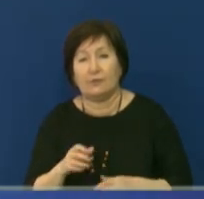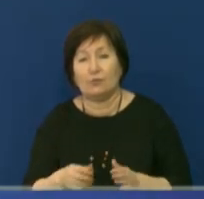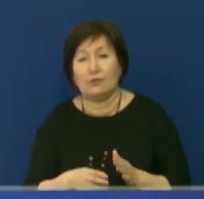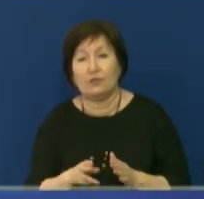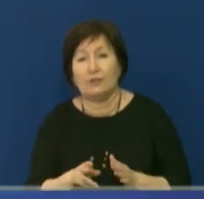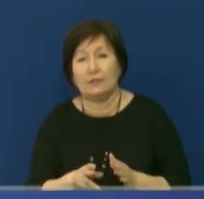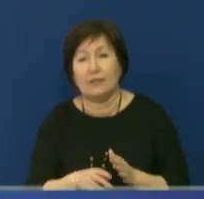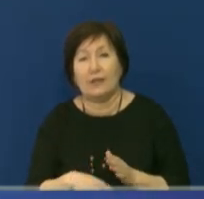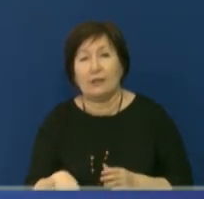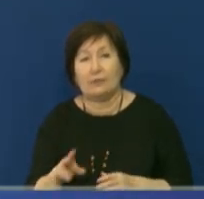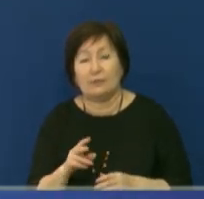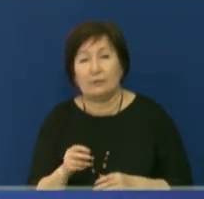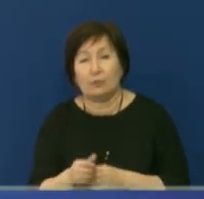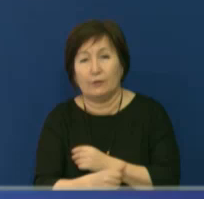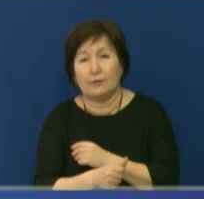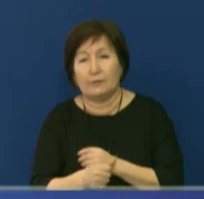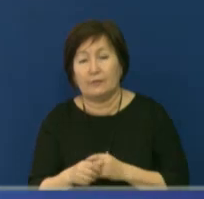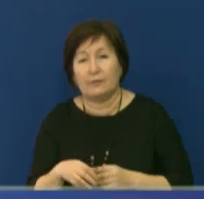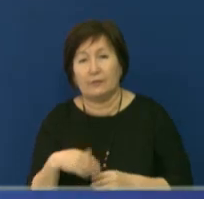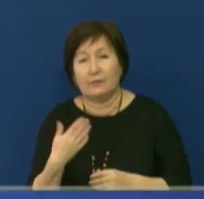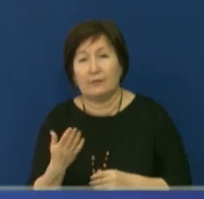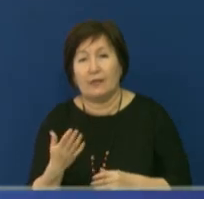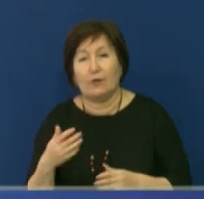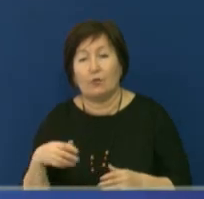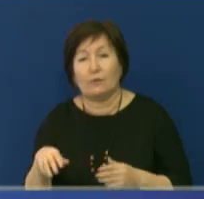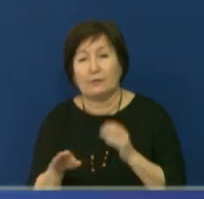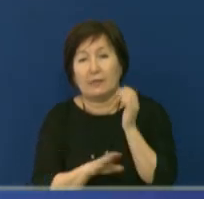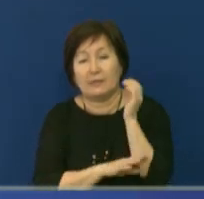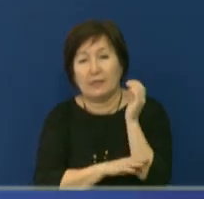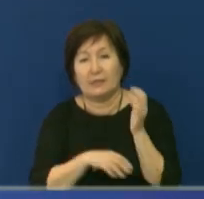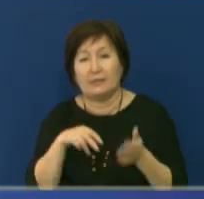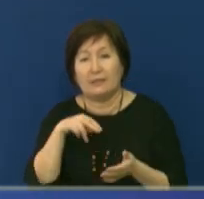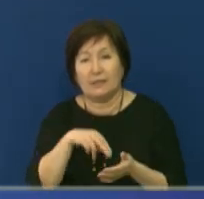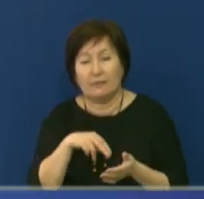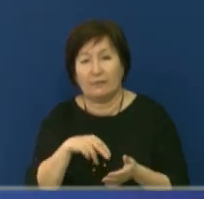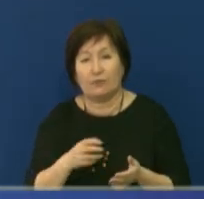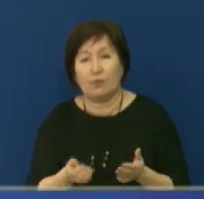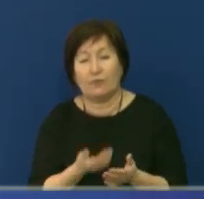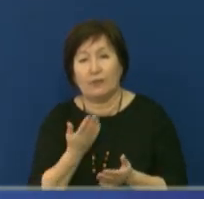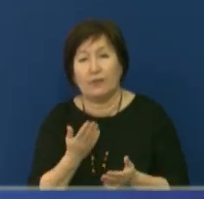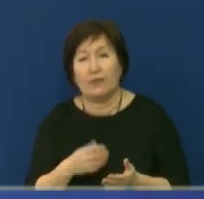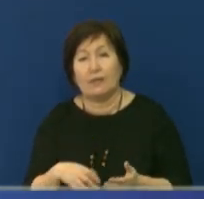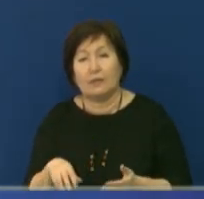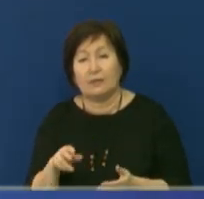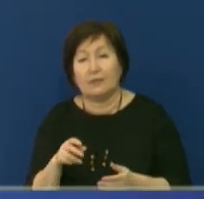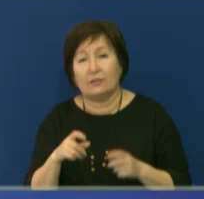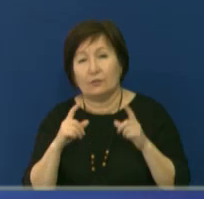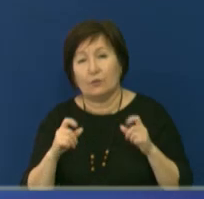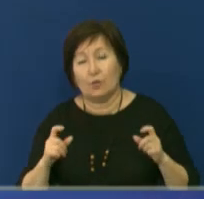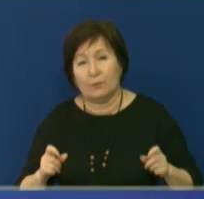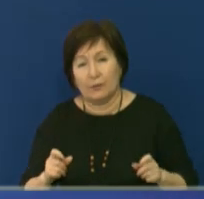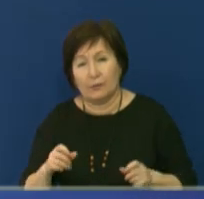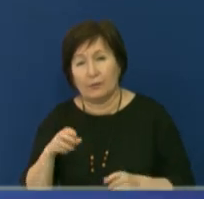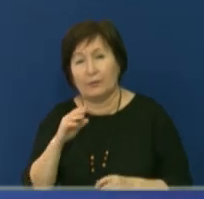облысының әртүрлі бақтарынан алынған жергілікті климатқа қолайлы ағаштар. Атап айтқанда қарағай, қайың, қарағаш, шырша және пирамидалық